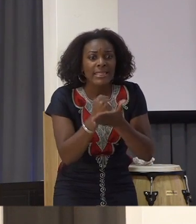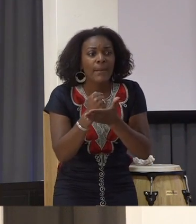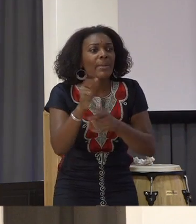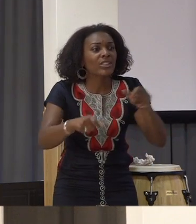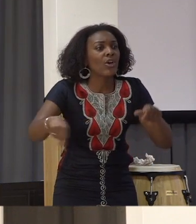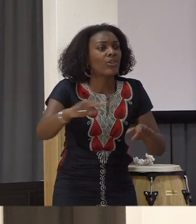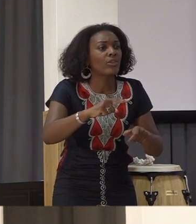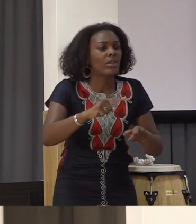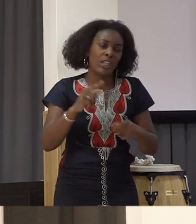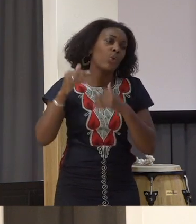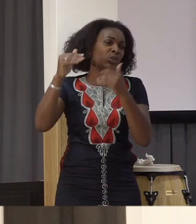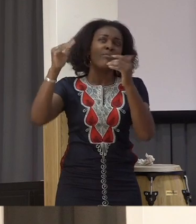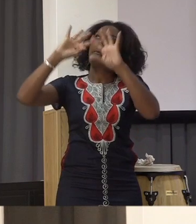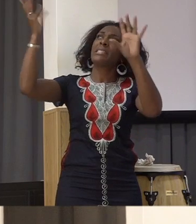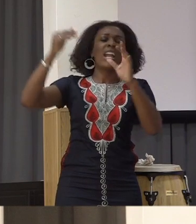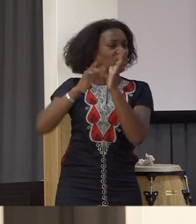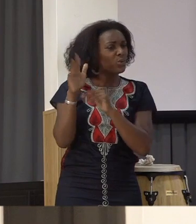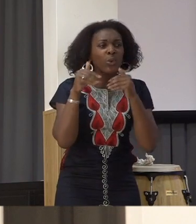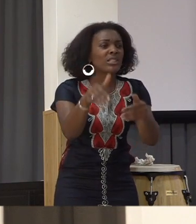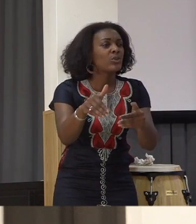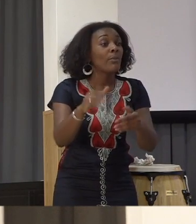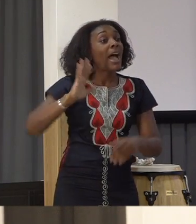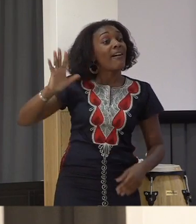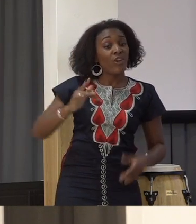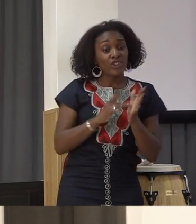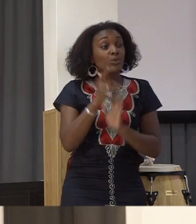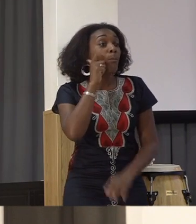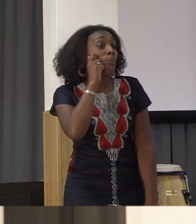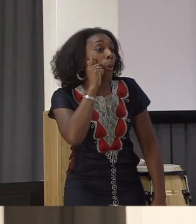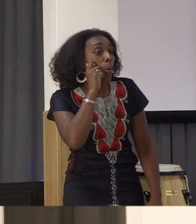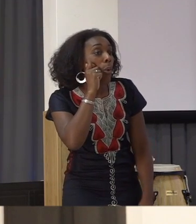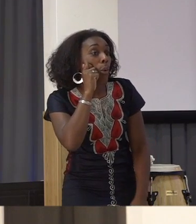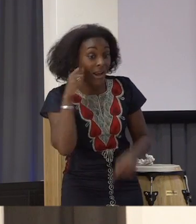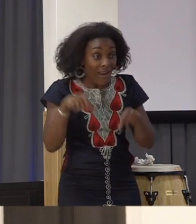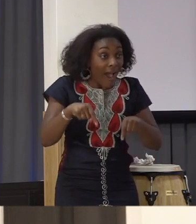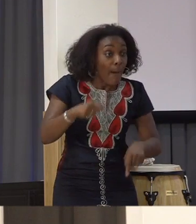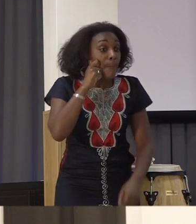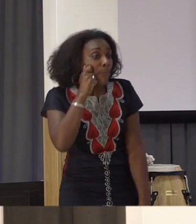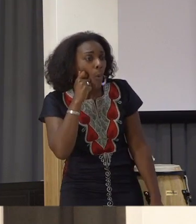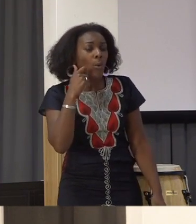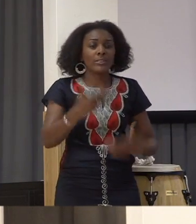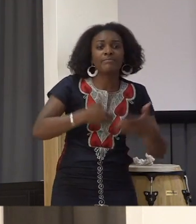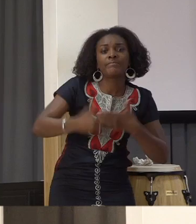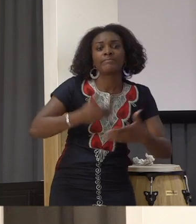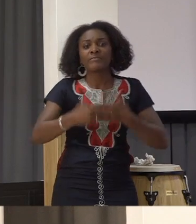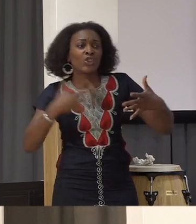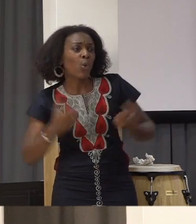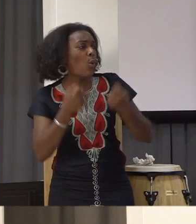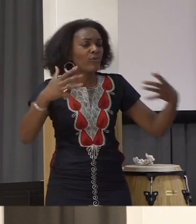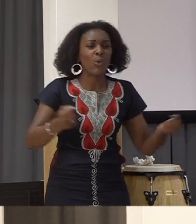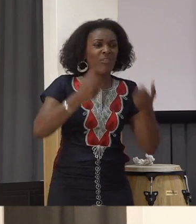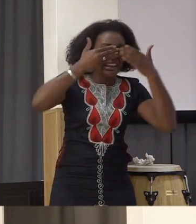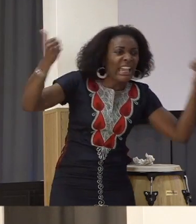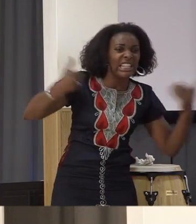la terre, et il continue à le faire, mais pendant son ministère terrestre, dans les évangiles, lorsque Jésus était là sur la terre, lorsqu'il sauvait,